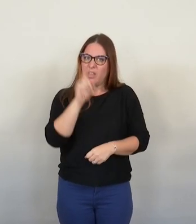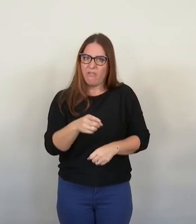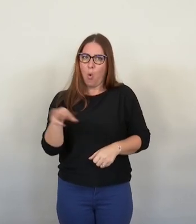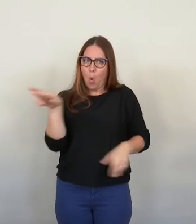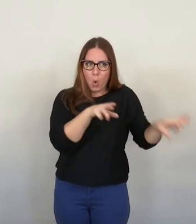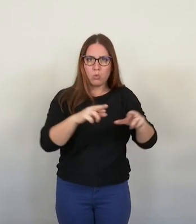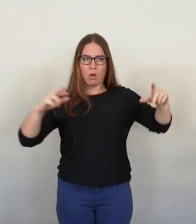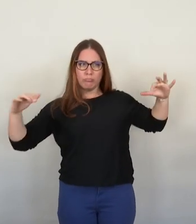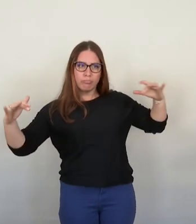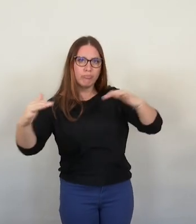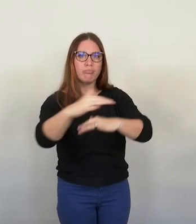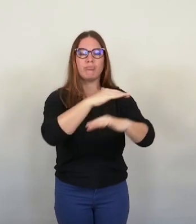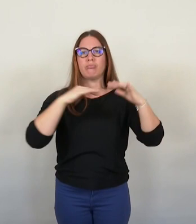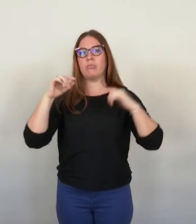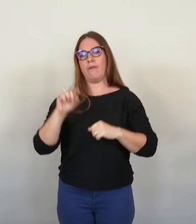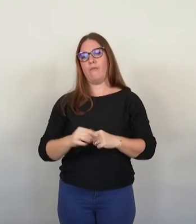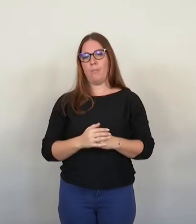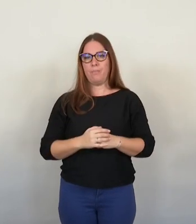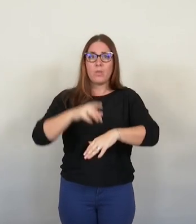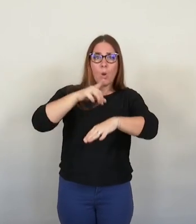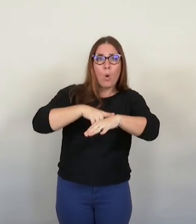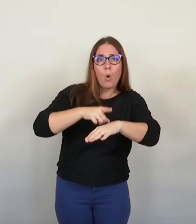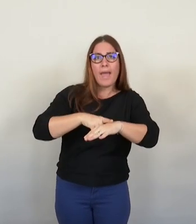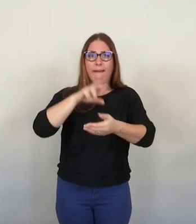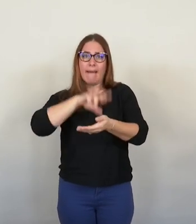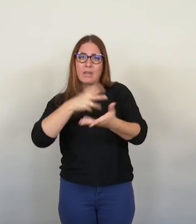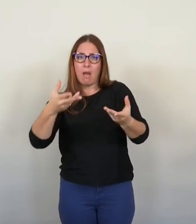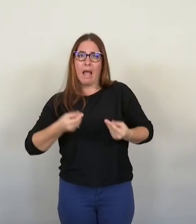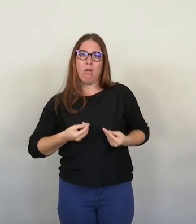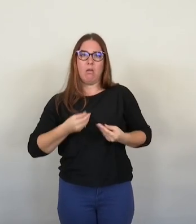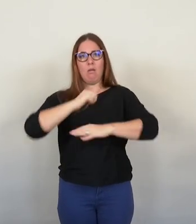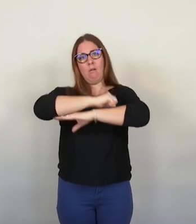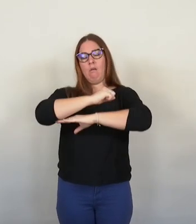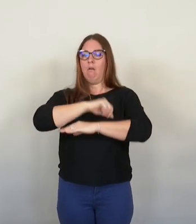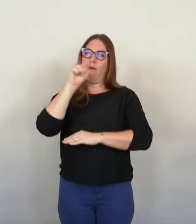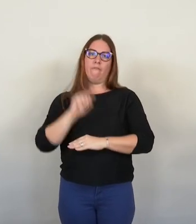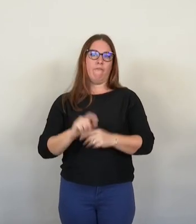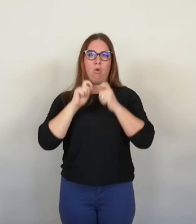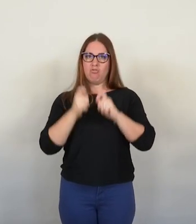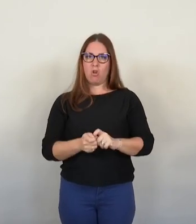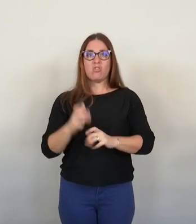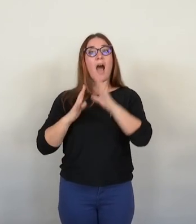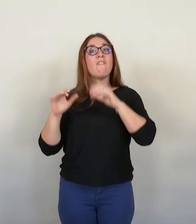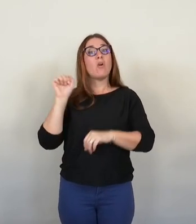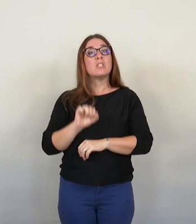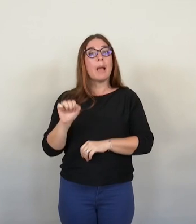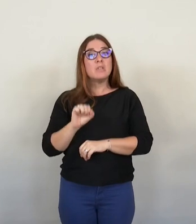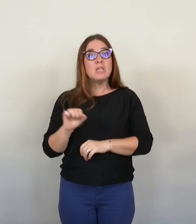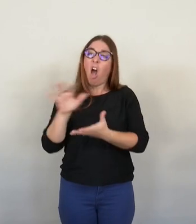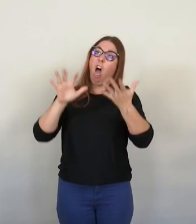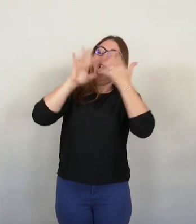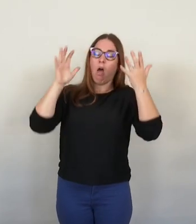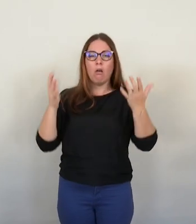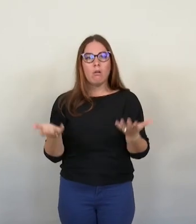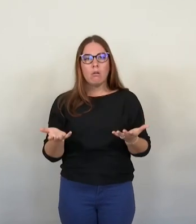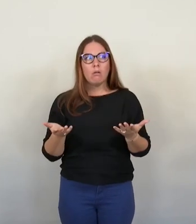de ce projet euh nous devons adapter les horaires et le rythme de d'accueil des MDH qui ouvririt le samedi c'est pas un scandale des MDH